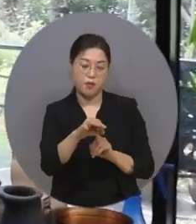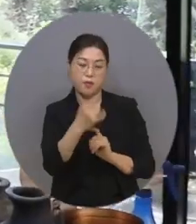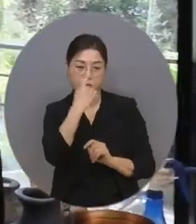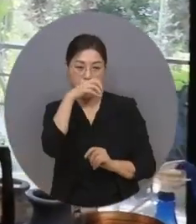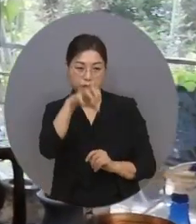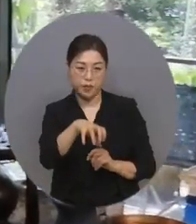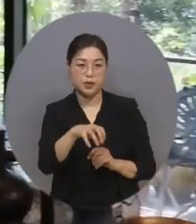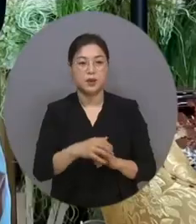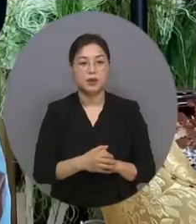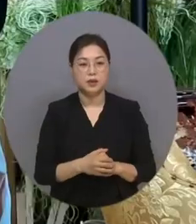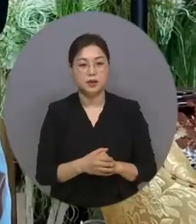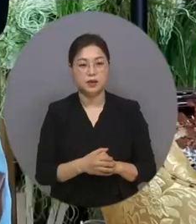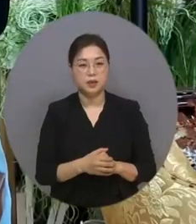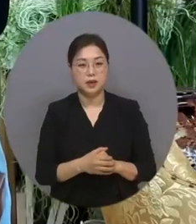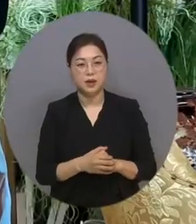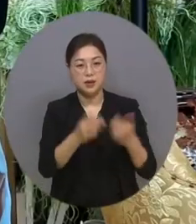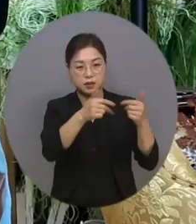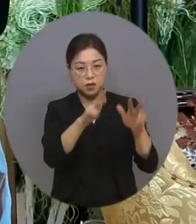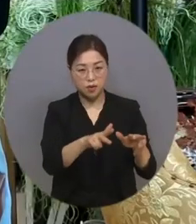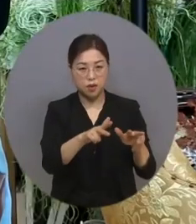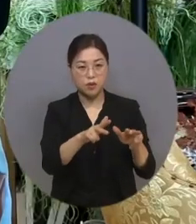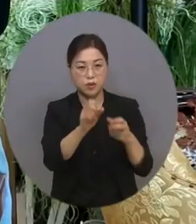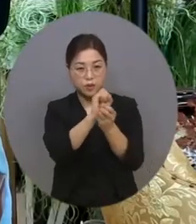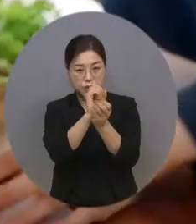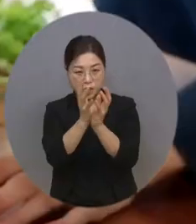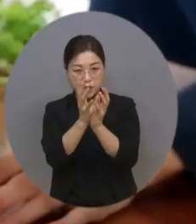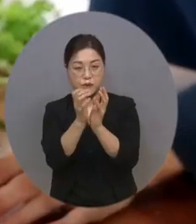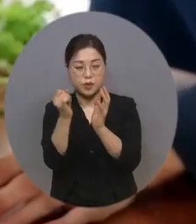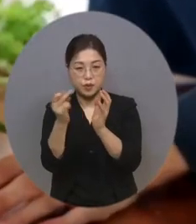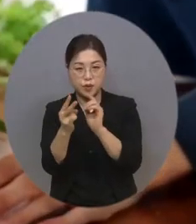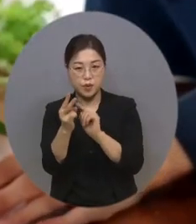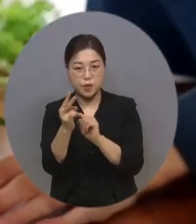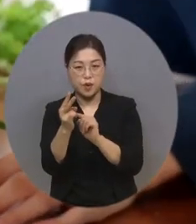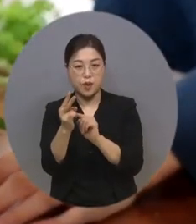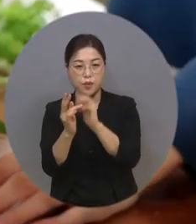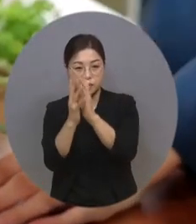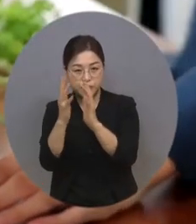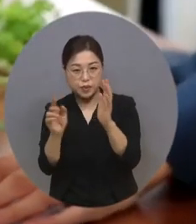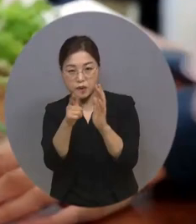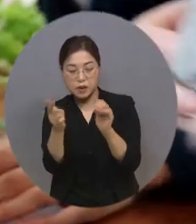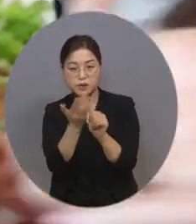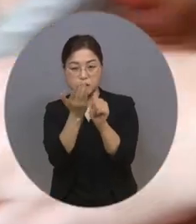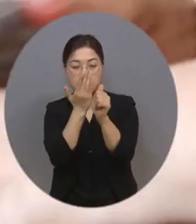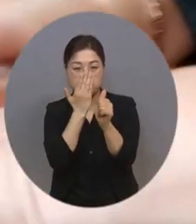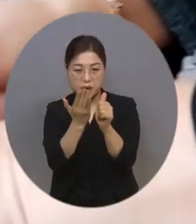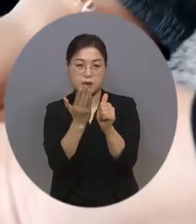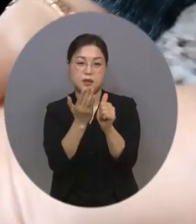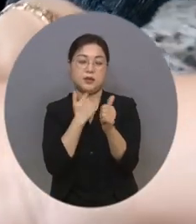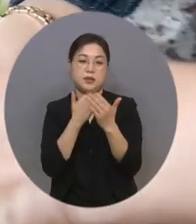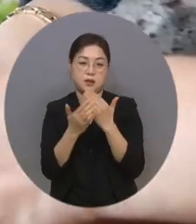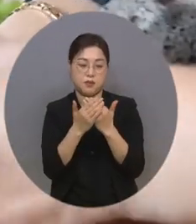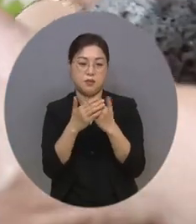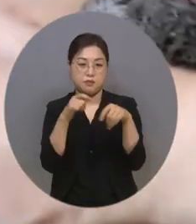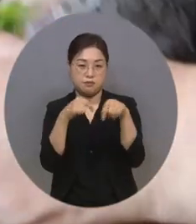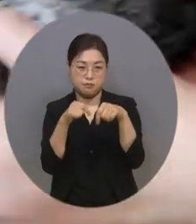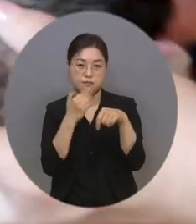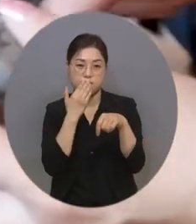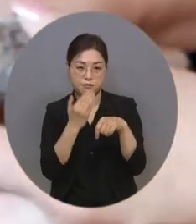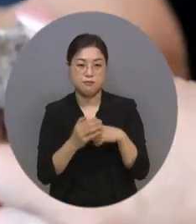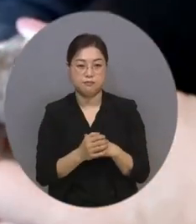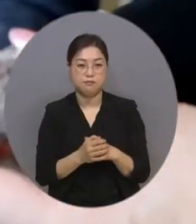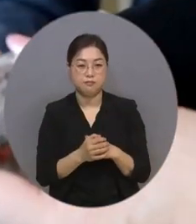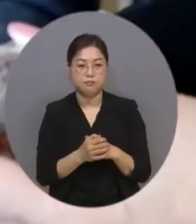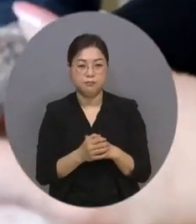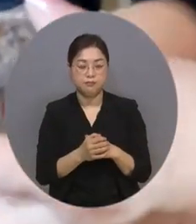디자인, 화예 디자인, 다육아트 등의 프로그램으로 운영하는 체험 활동을 할 수 있으며 온실에서는